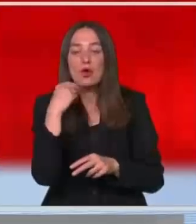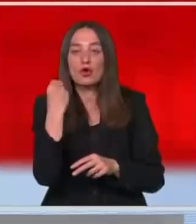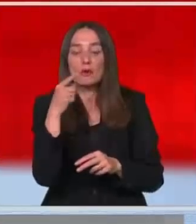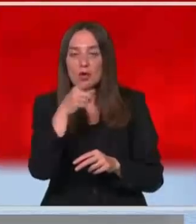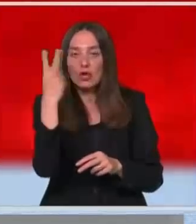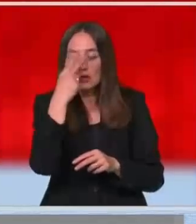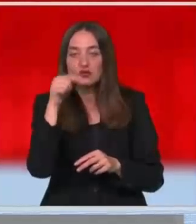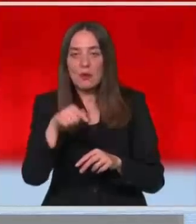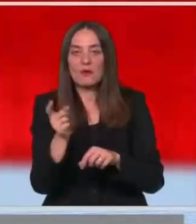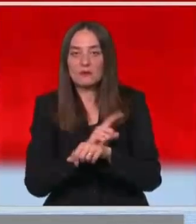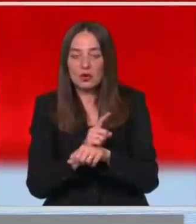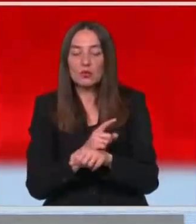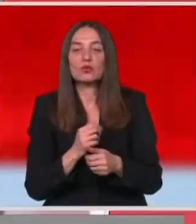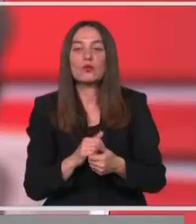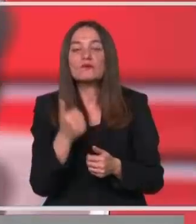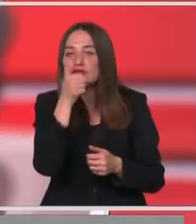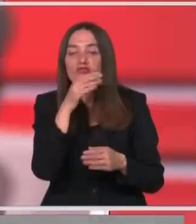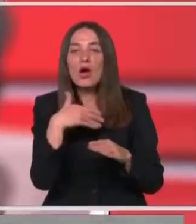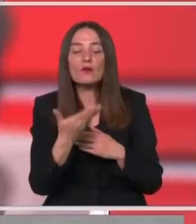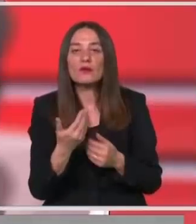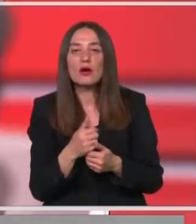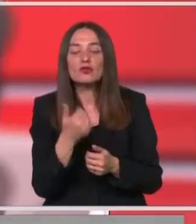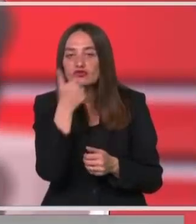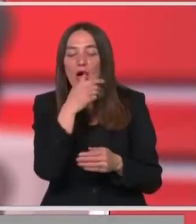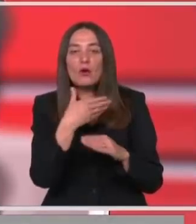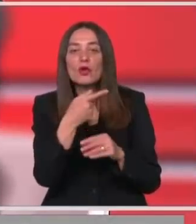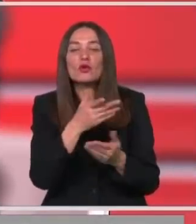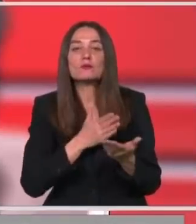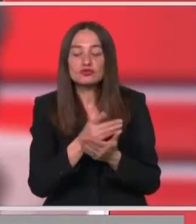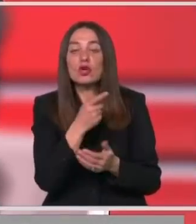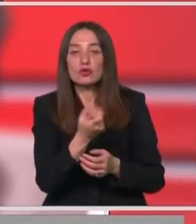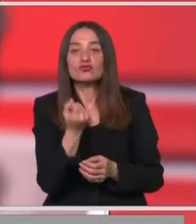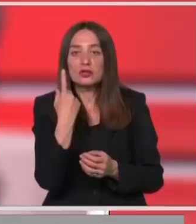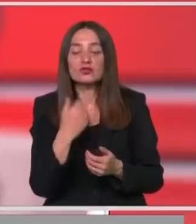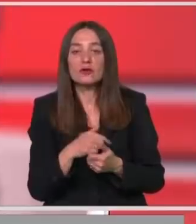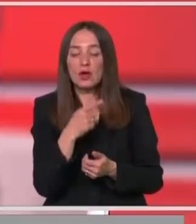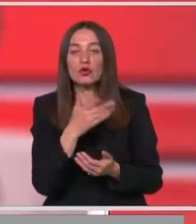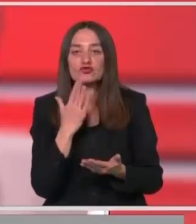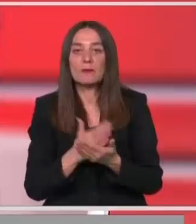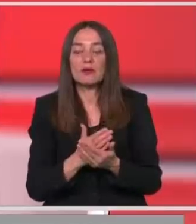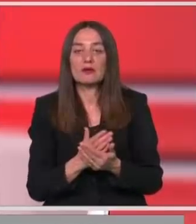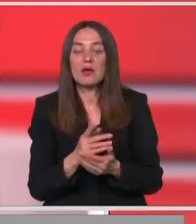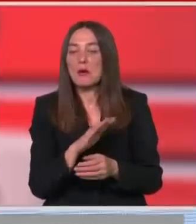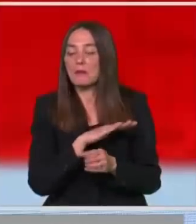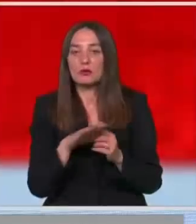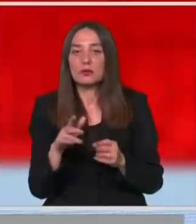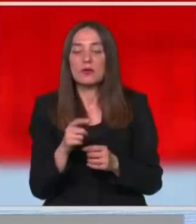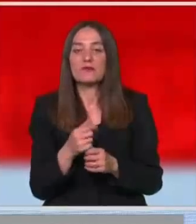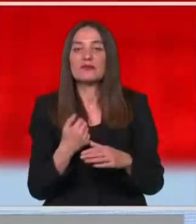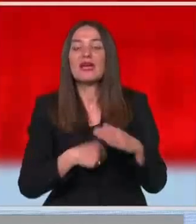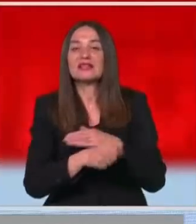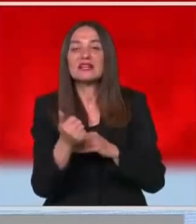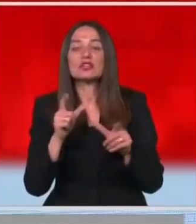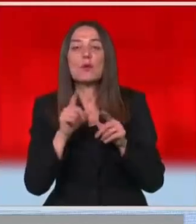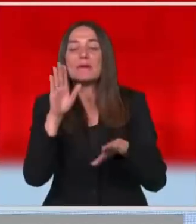razume u ovom momentu. A dobro, ali šta onda? Šta onda u tom slučaju? To će se dešavati, to će biti potpuno očekivano. Izlazi u merama